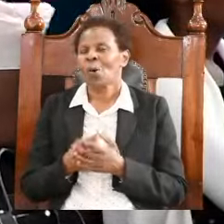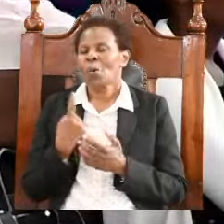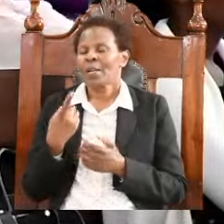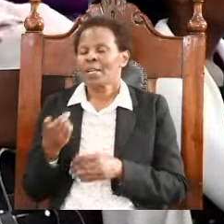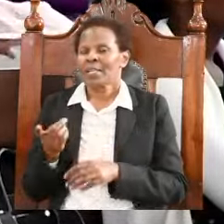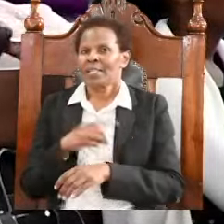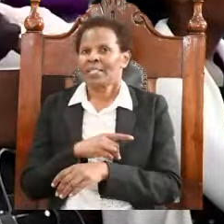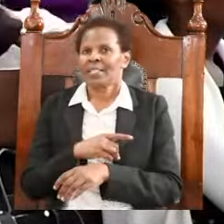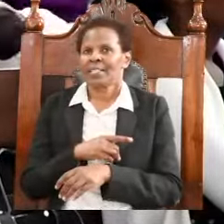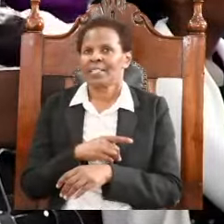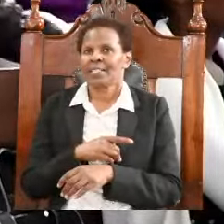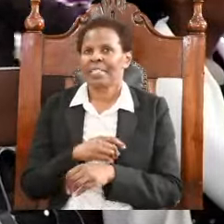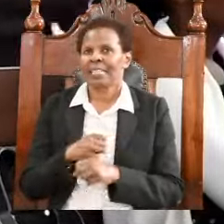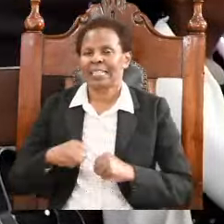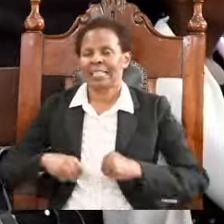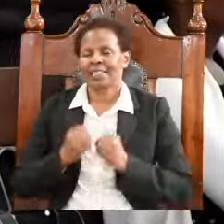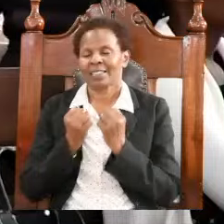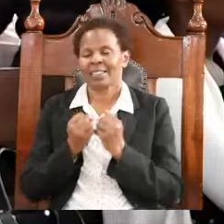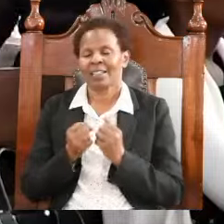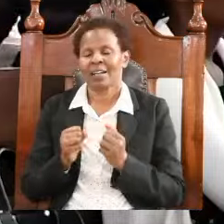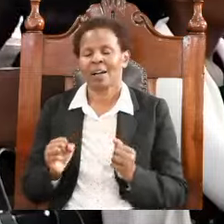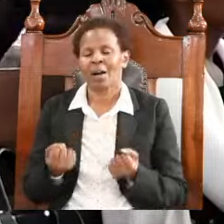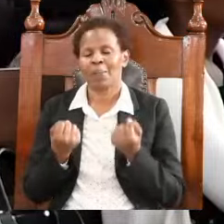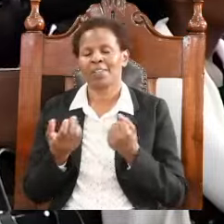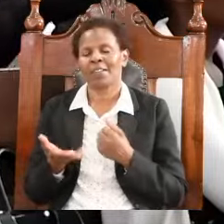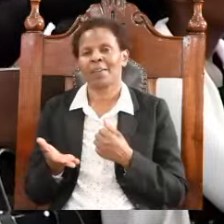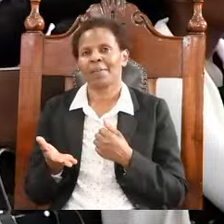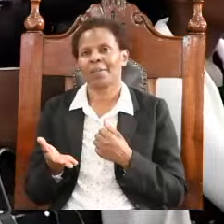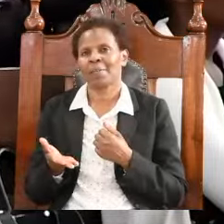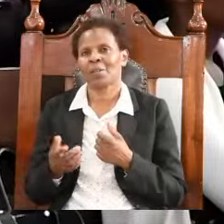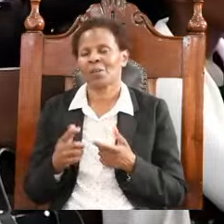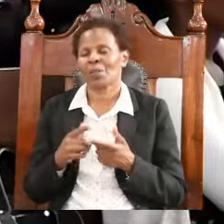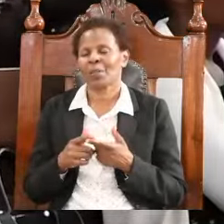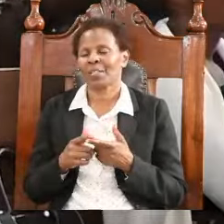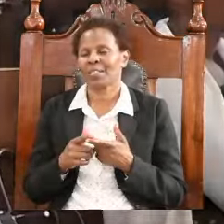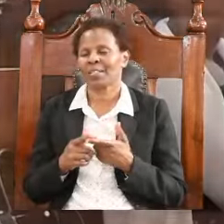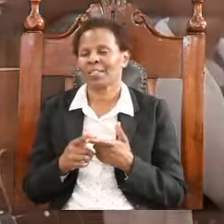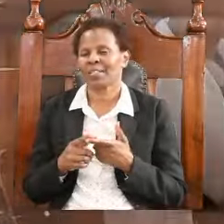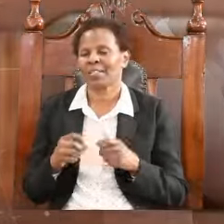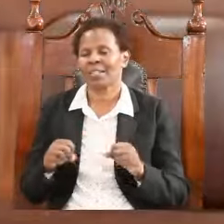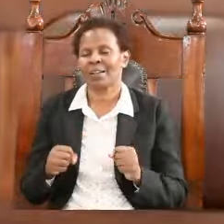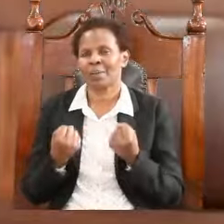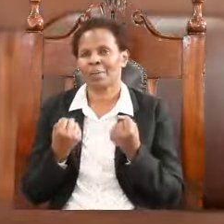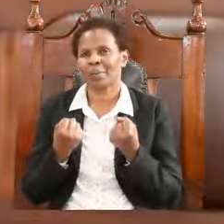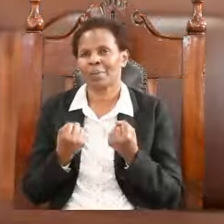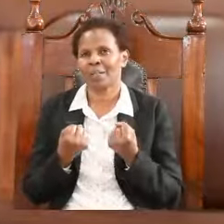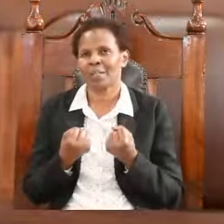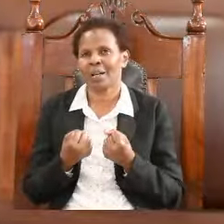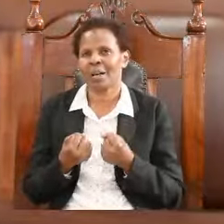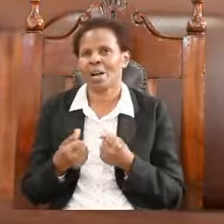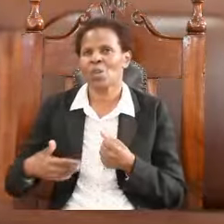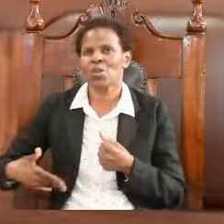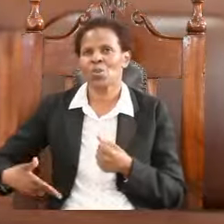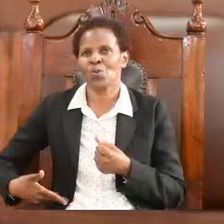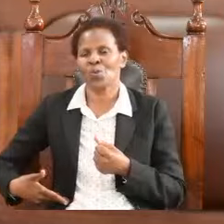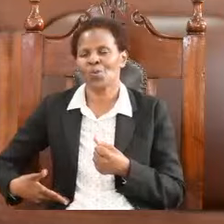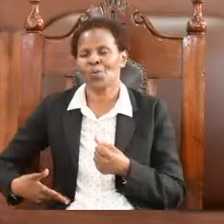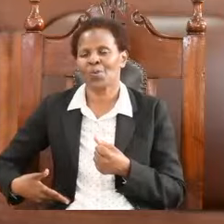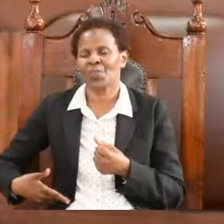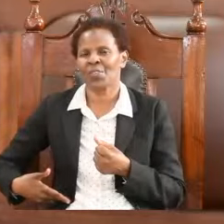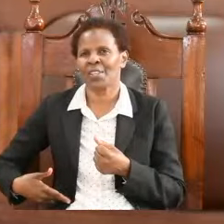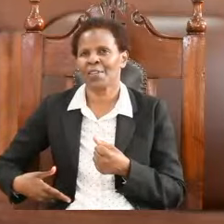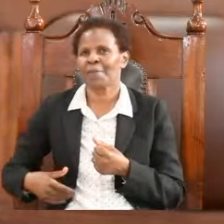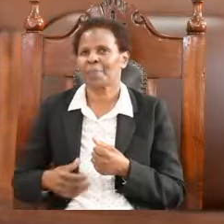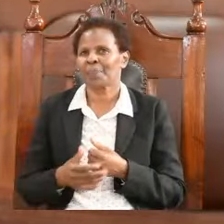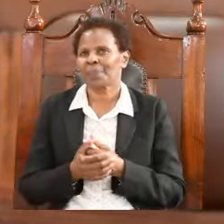umwe gukigia na mutino na mutino uyu riria wonekire umwe wao na ari mwanake munini agitihio uru